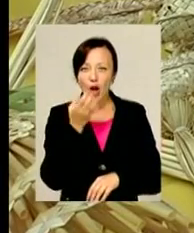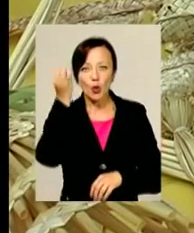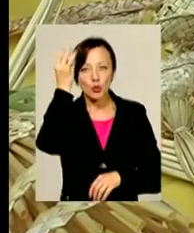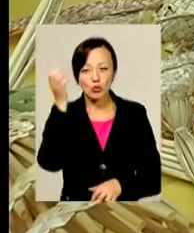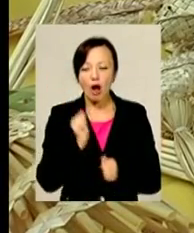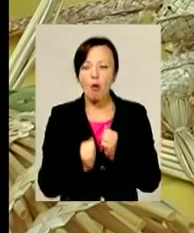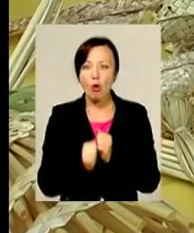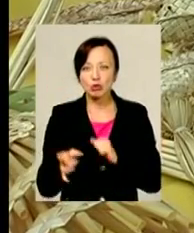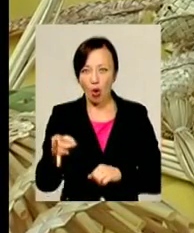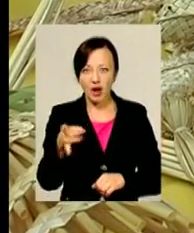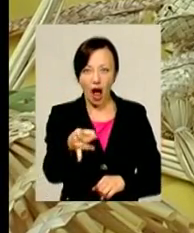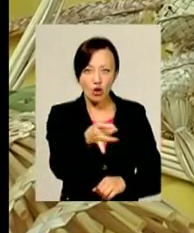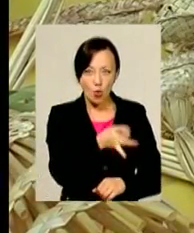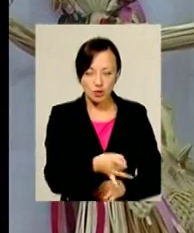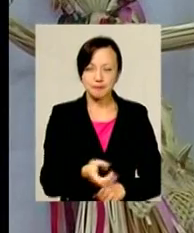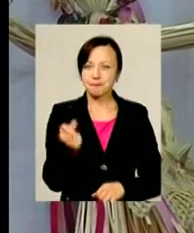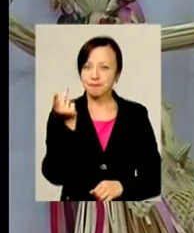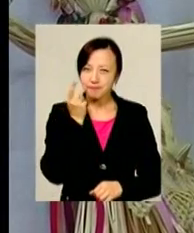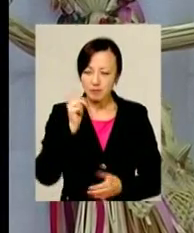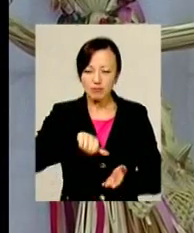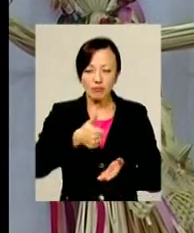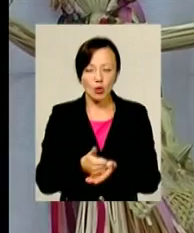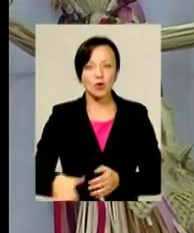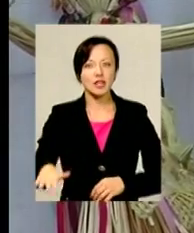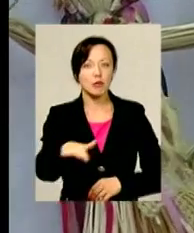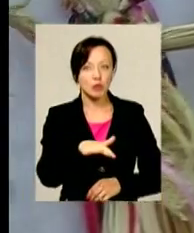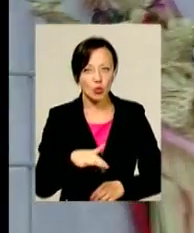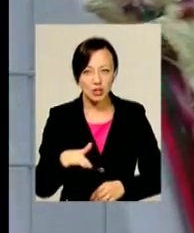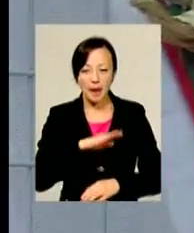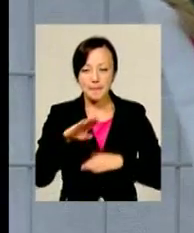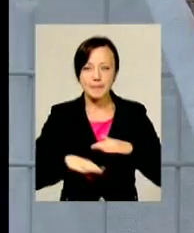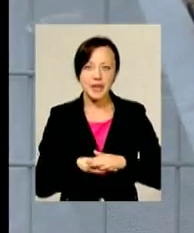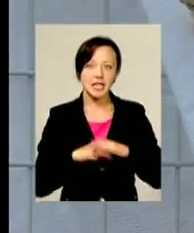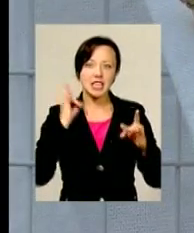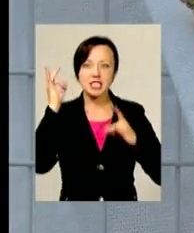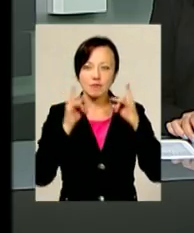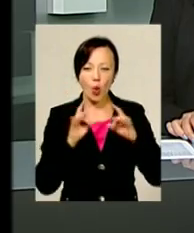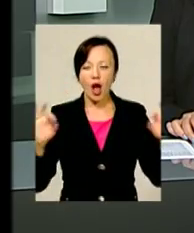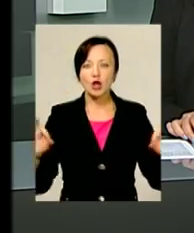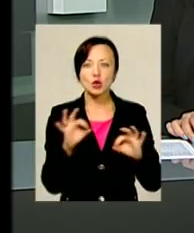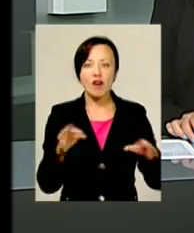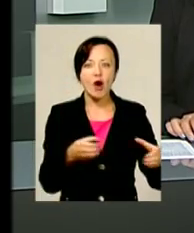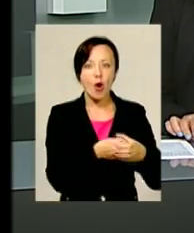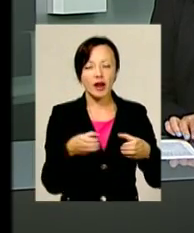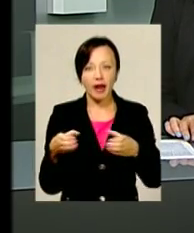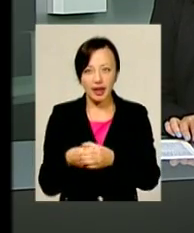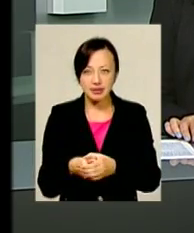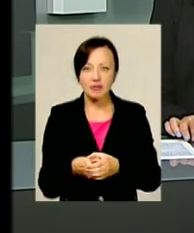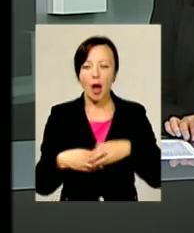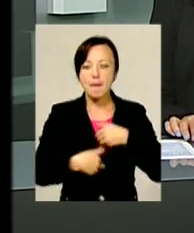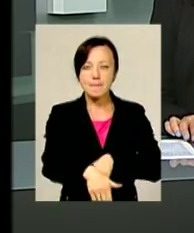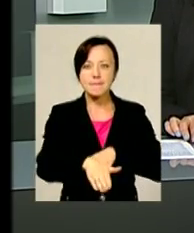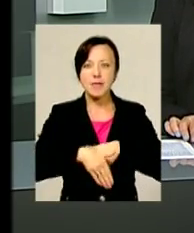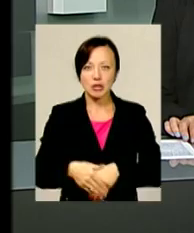району області. Вже традиційно на головній площі області під звуки духових оркестрів з усієї Хмельниччини